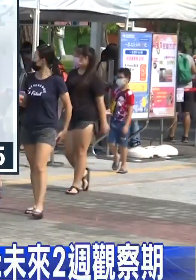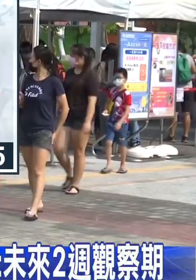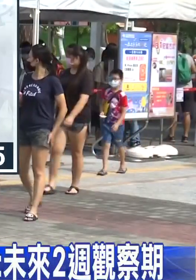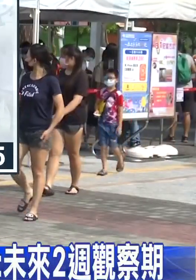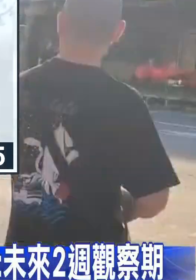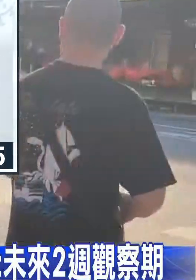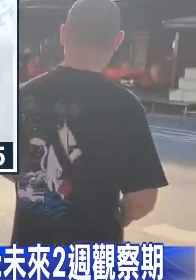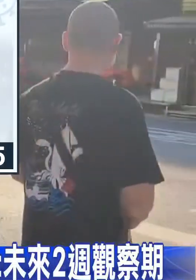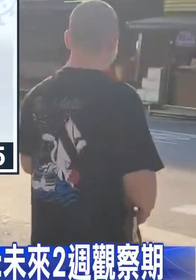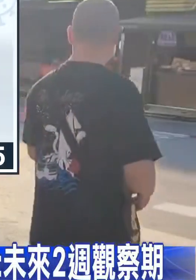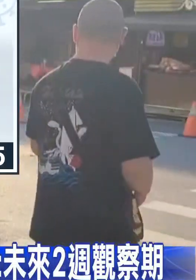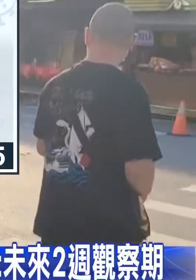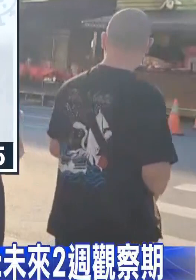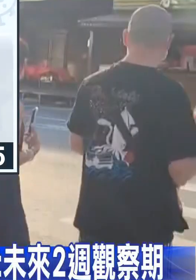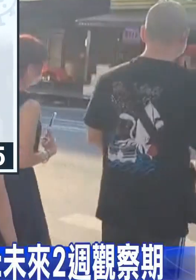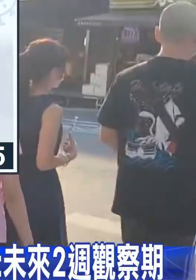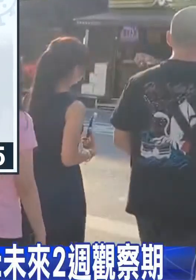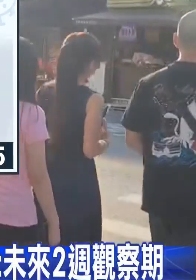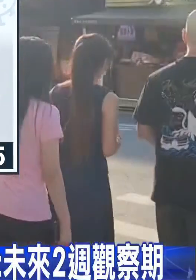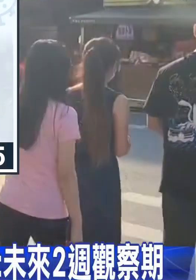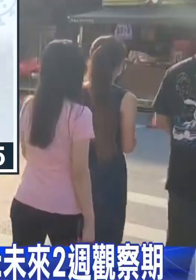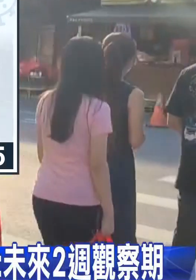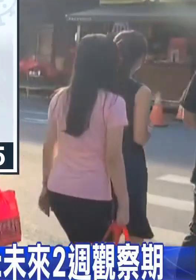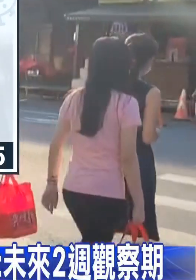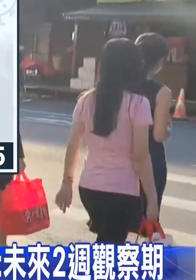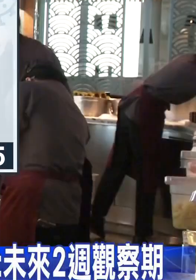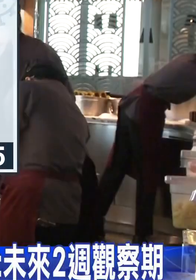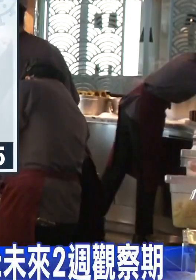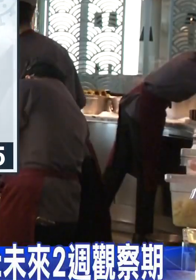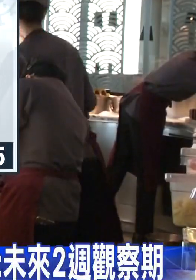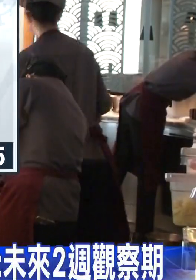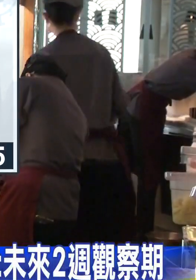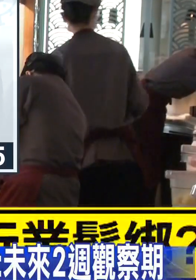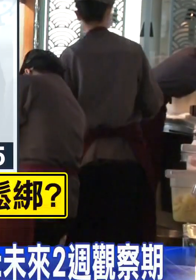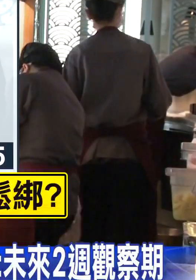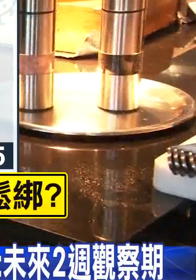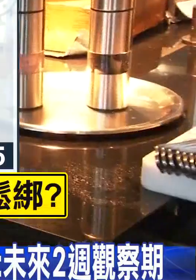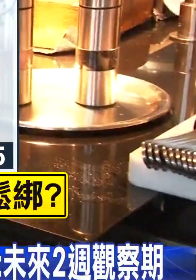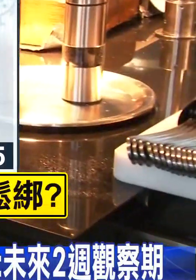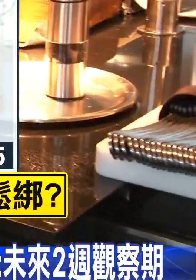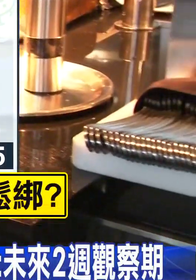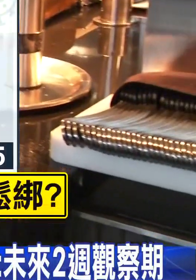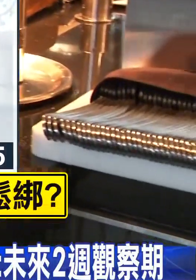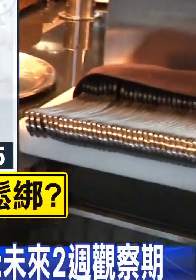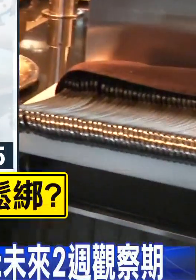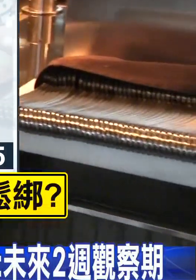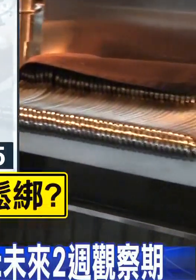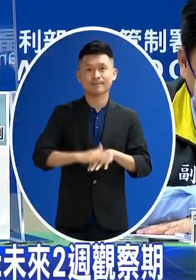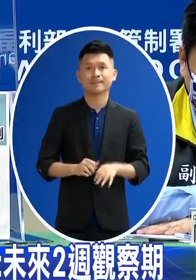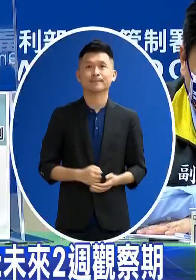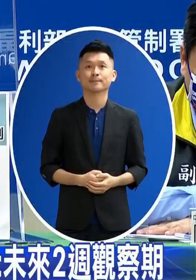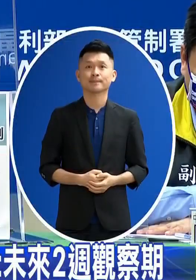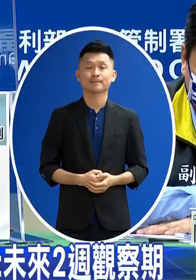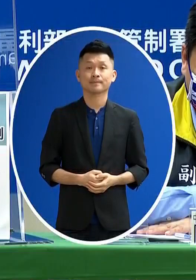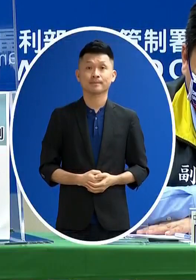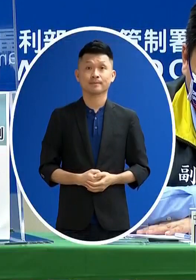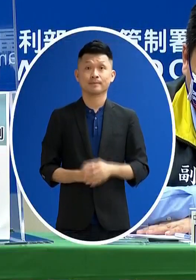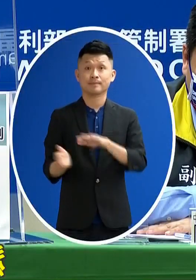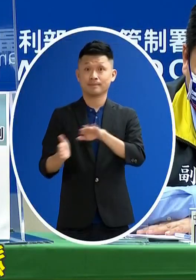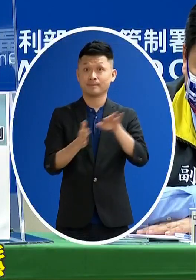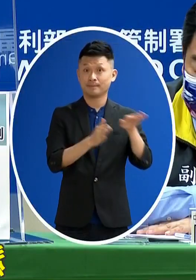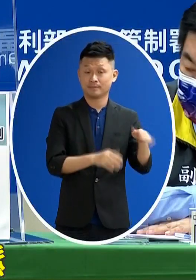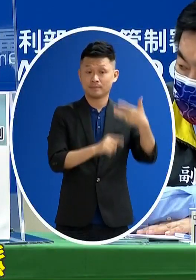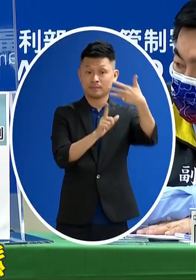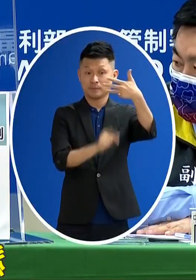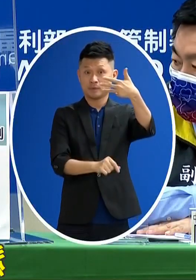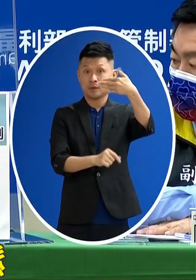超过10例，如今嘉陵回来了，是否代表9月7号后会降级 ？KTV 八大行业渴望松绑。 9月7号会不